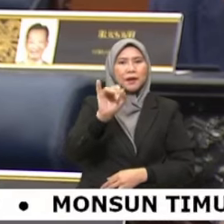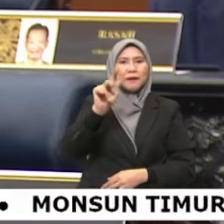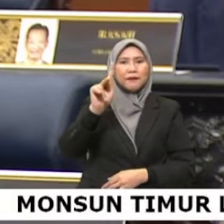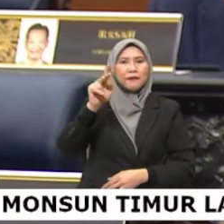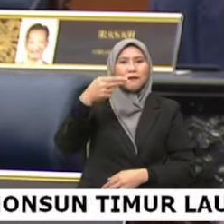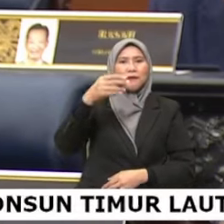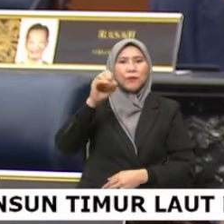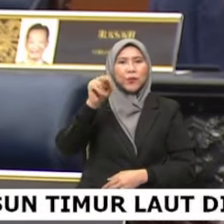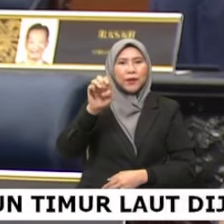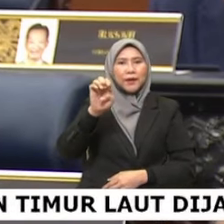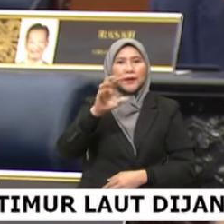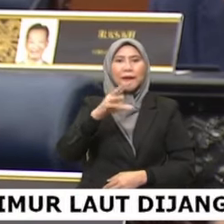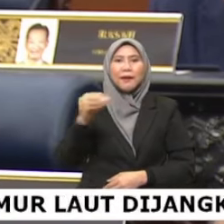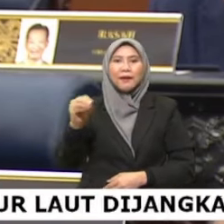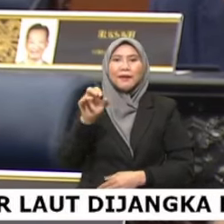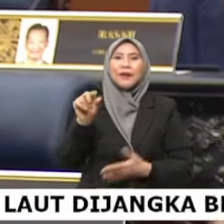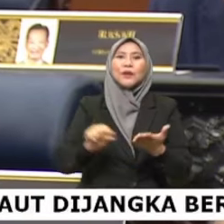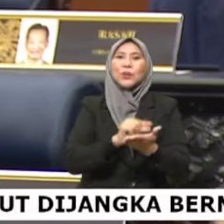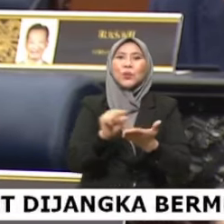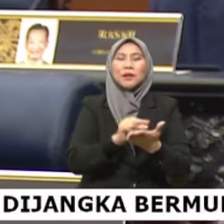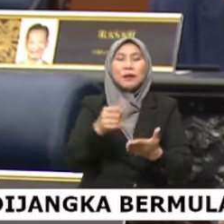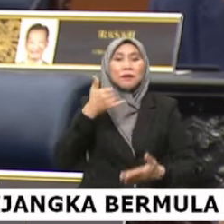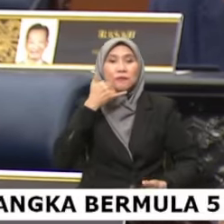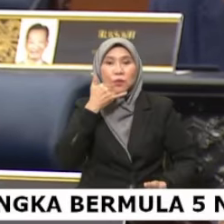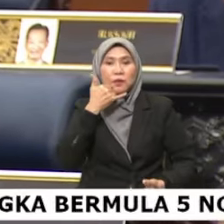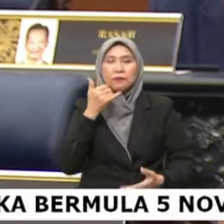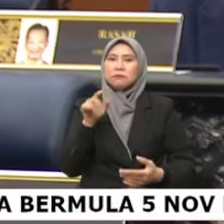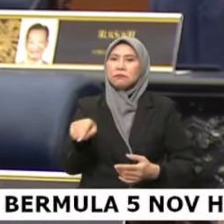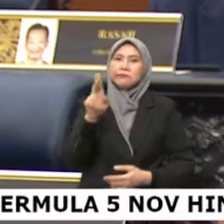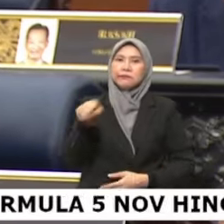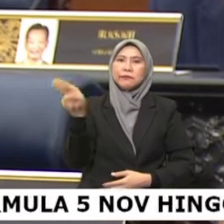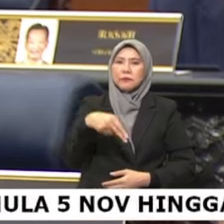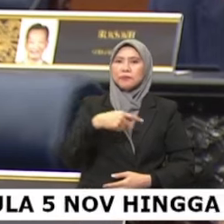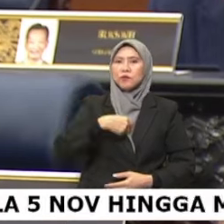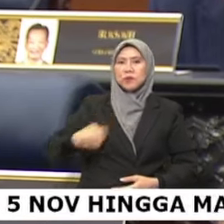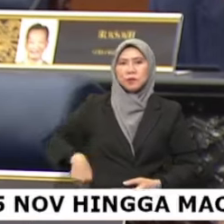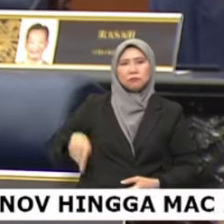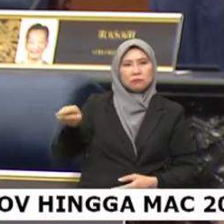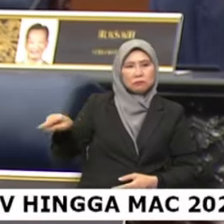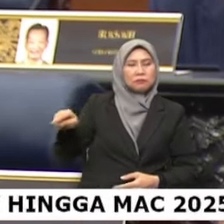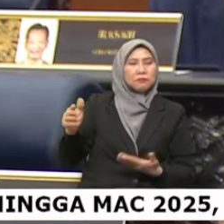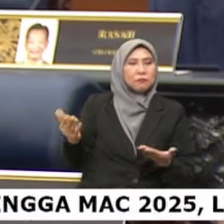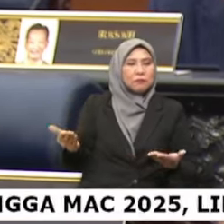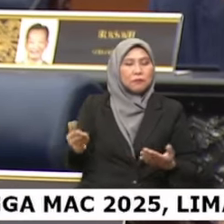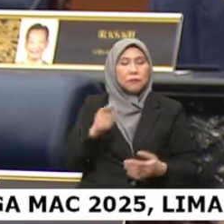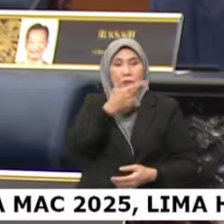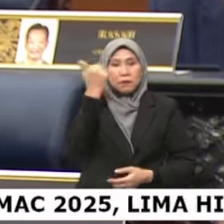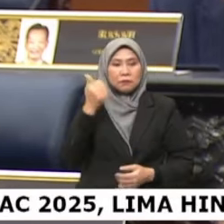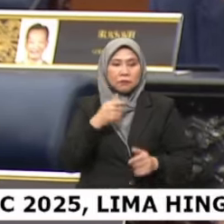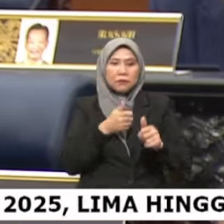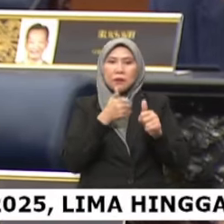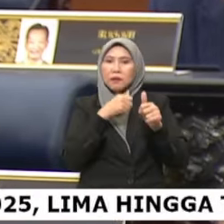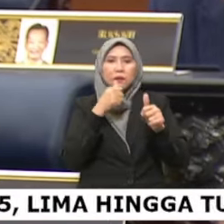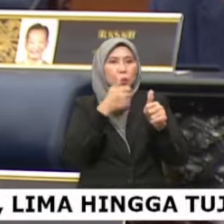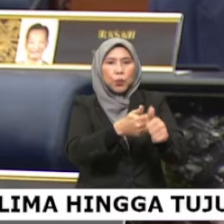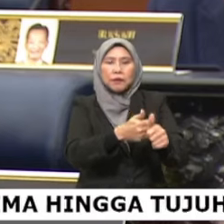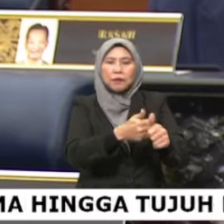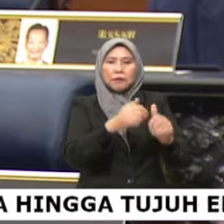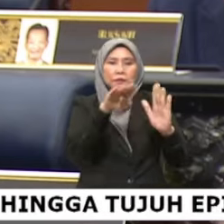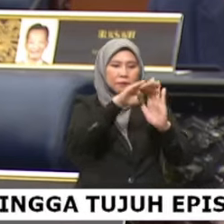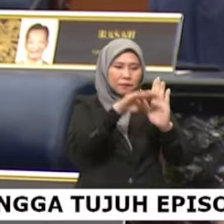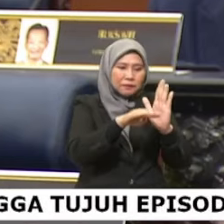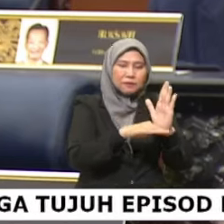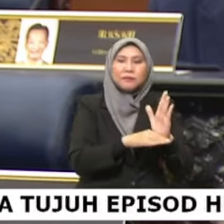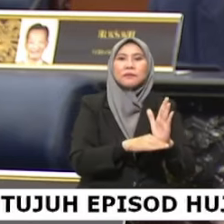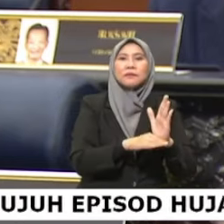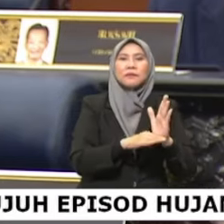Google Phone. Kerana iPhone atau Google Phone, mereka tidak mematuhi 40% local content. Ini